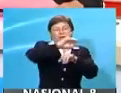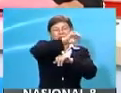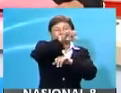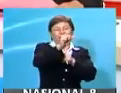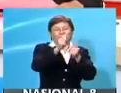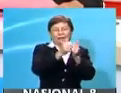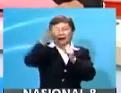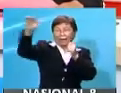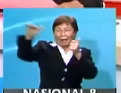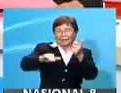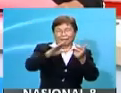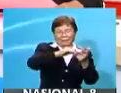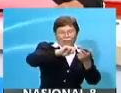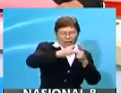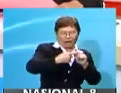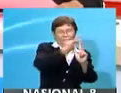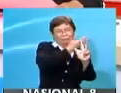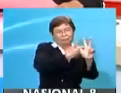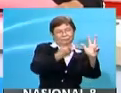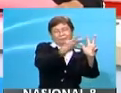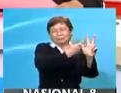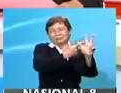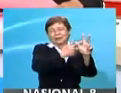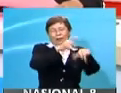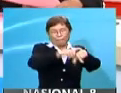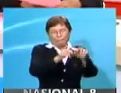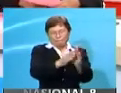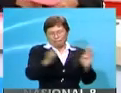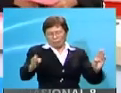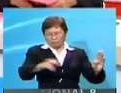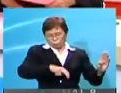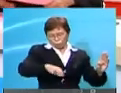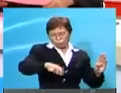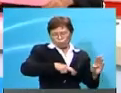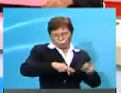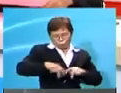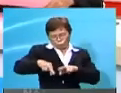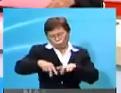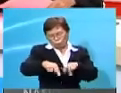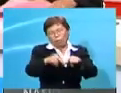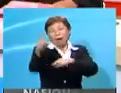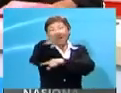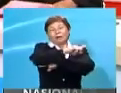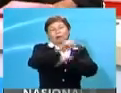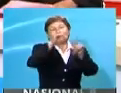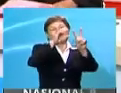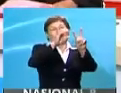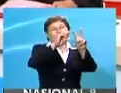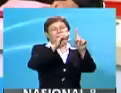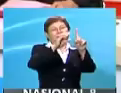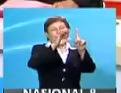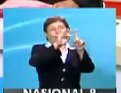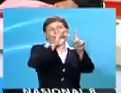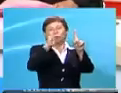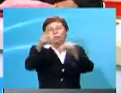bersama adik dan rakannya sepanjang tempoh perjalanan yang memasuki hari ke-186